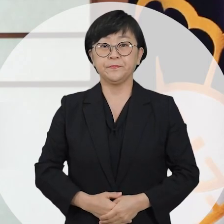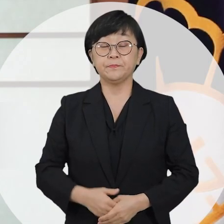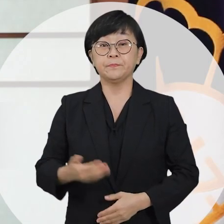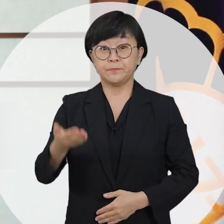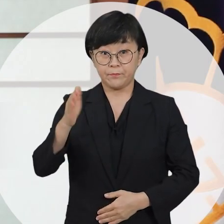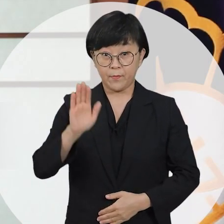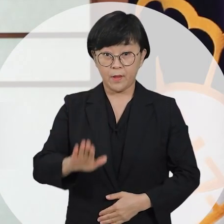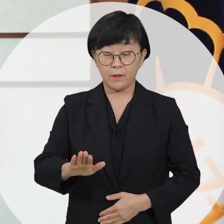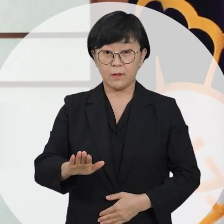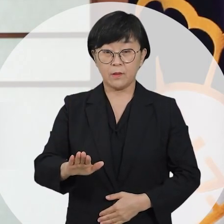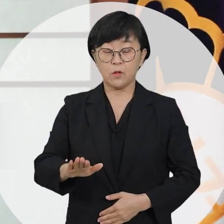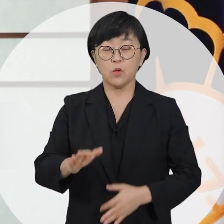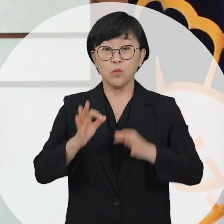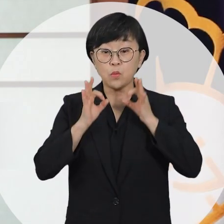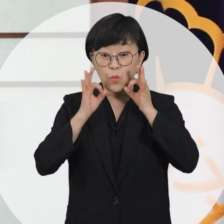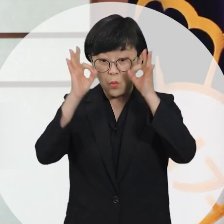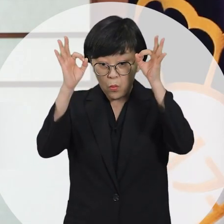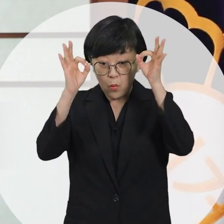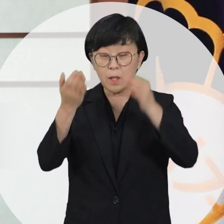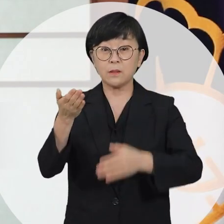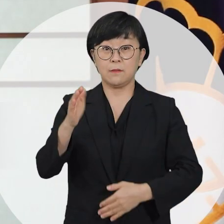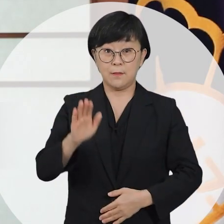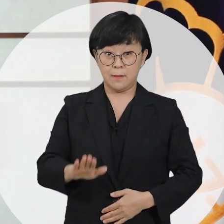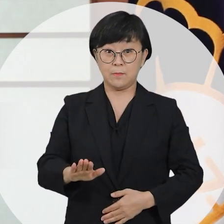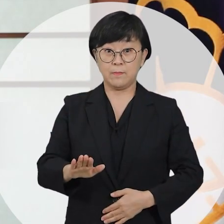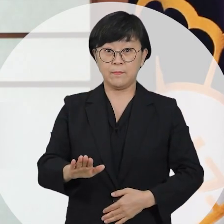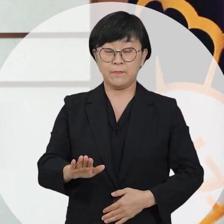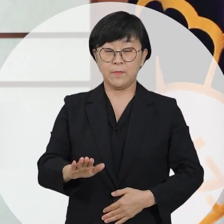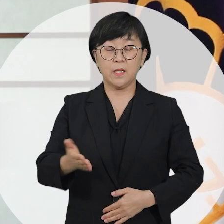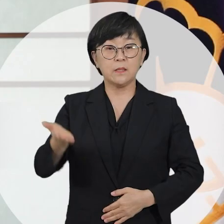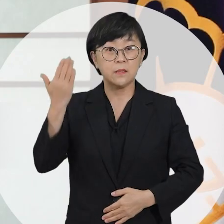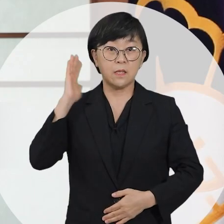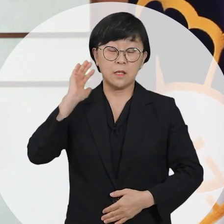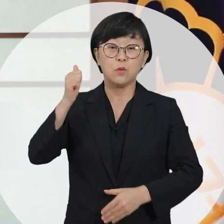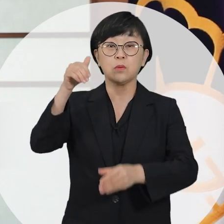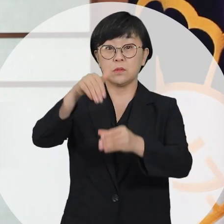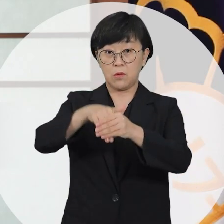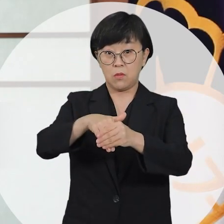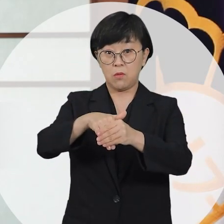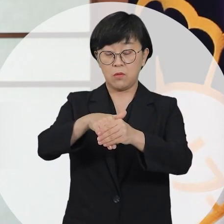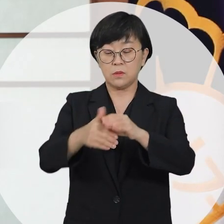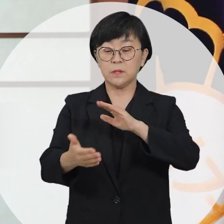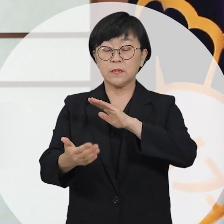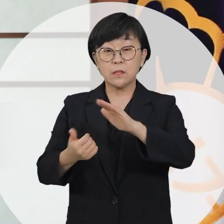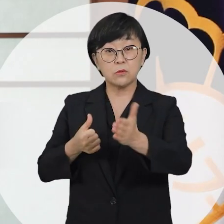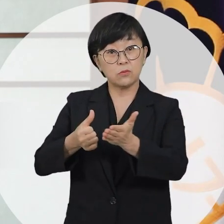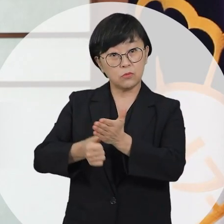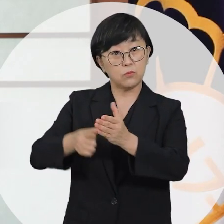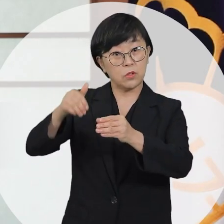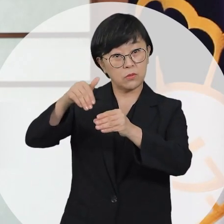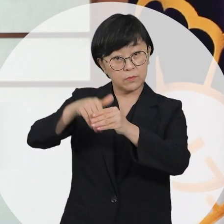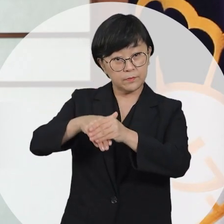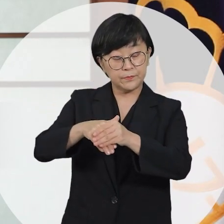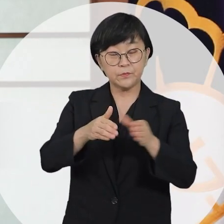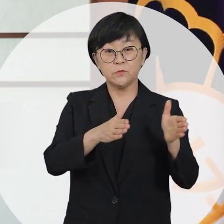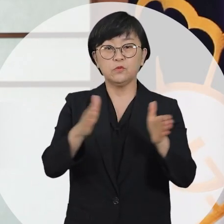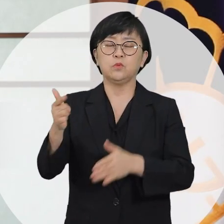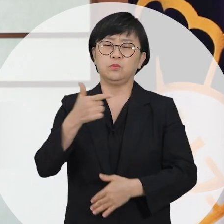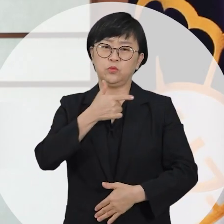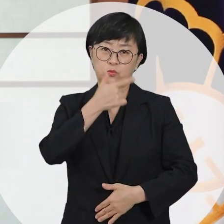그러나 위와 같은 노력에도 불구하고 지난 대통령 선거의 사전투표에 대한 준비